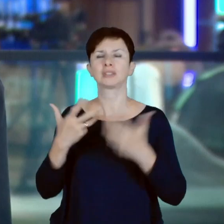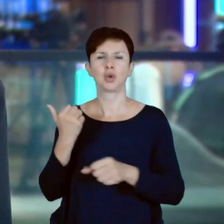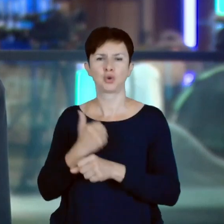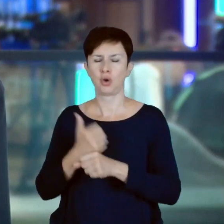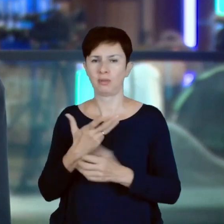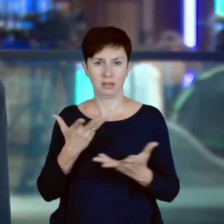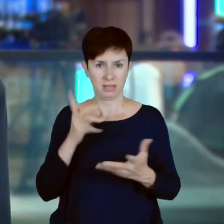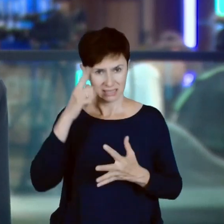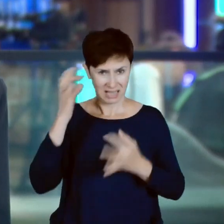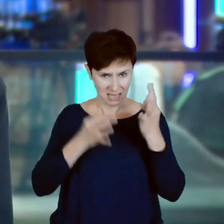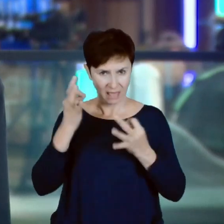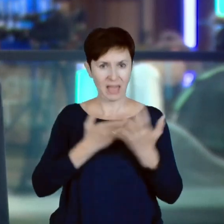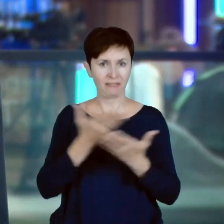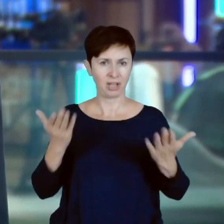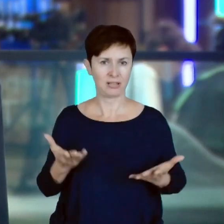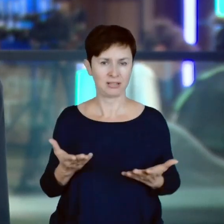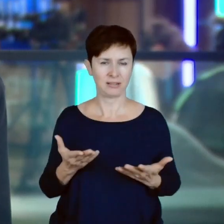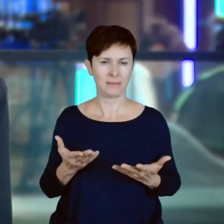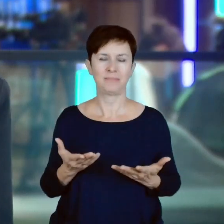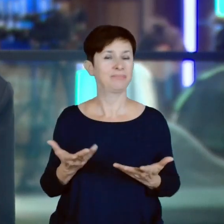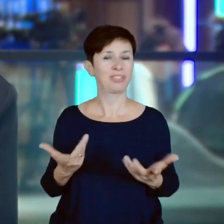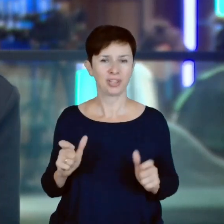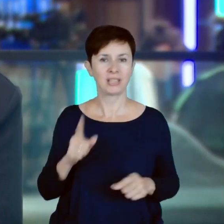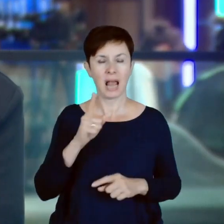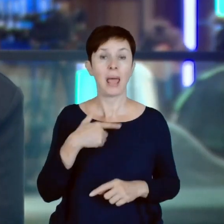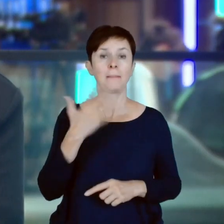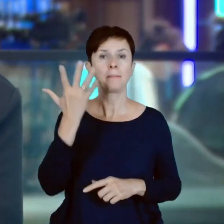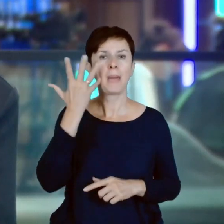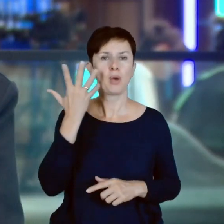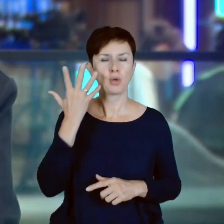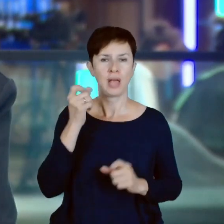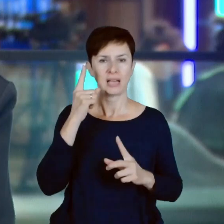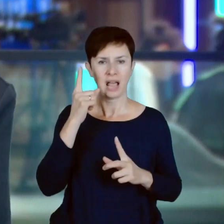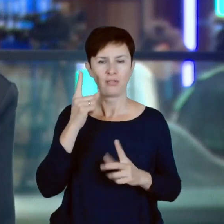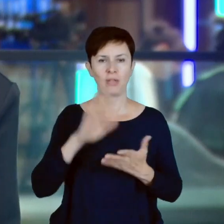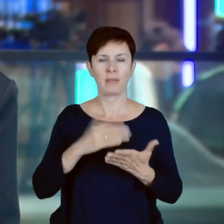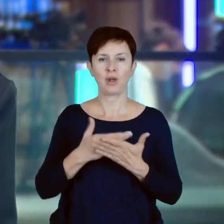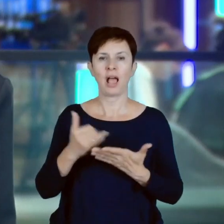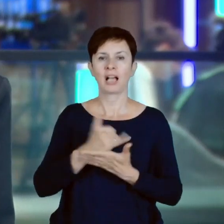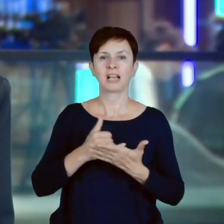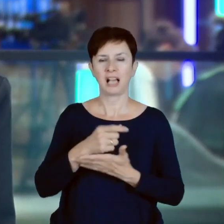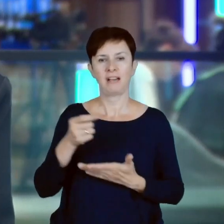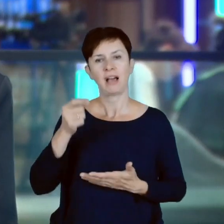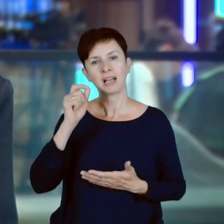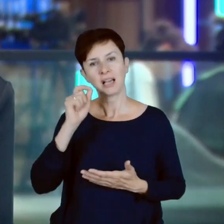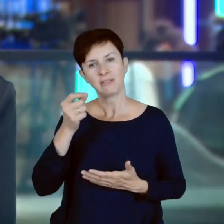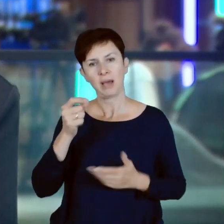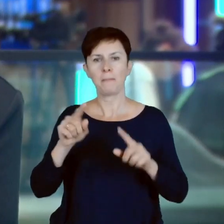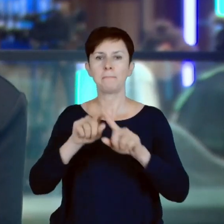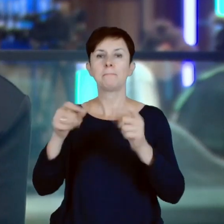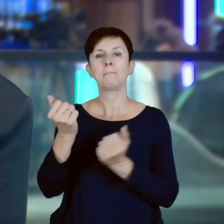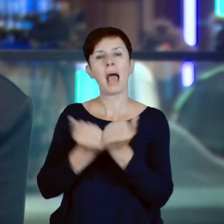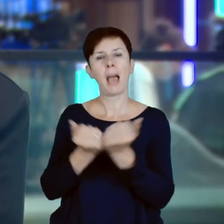bardzo prosty nawyk, ale to, żeby 5 minut spędzić rano, jak pijesz kawę, pisząc na kartce papieru najlepiej, co chcesz